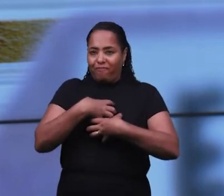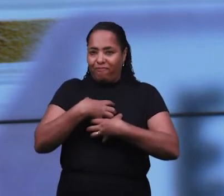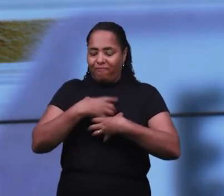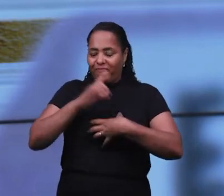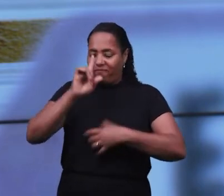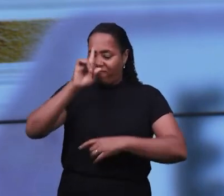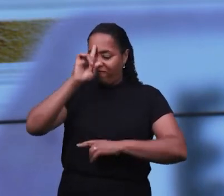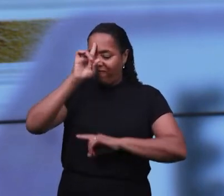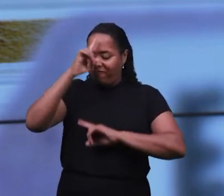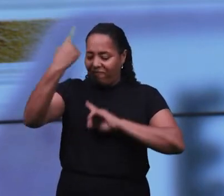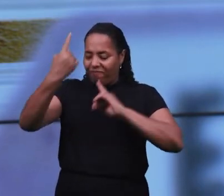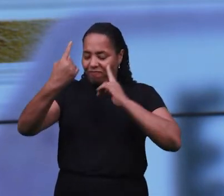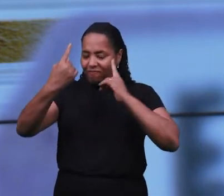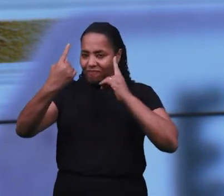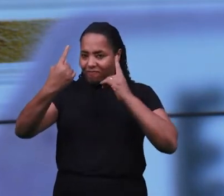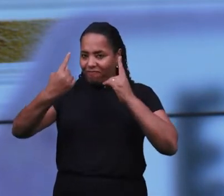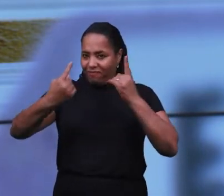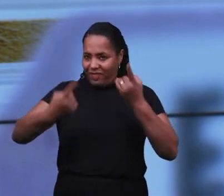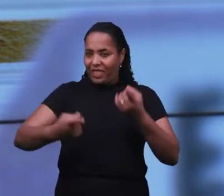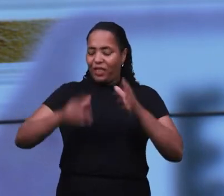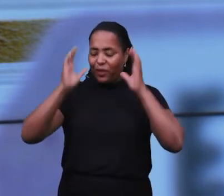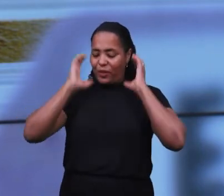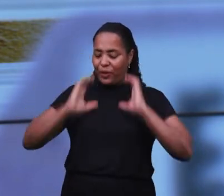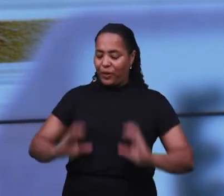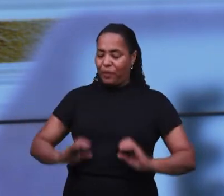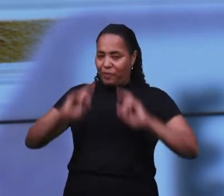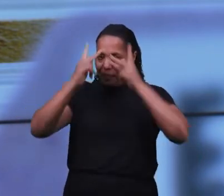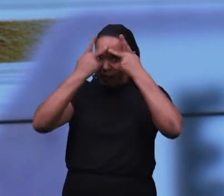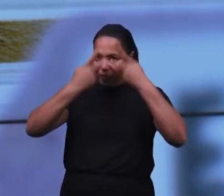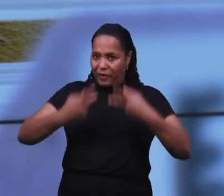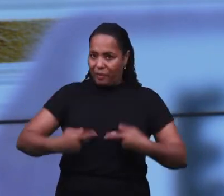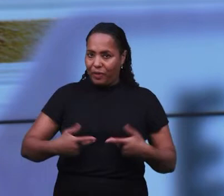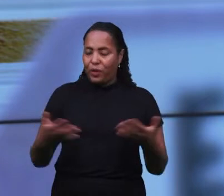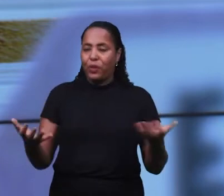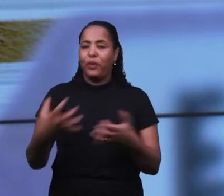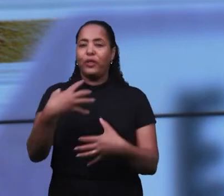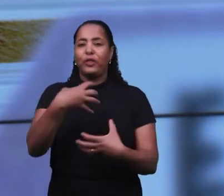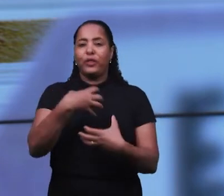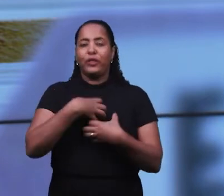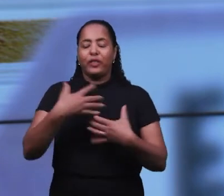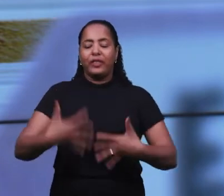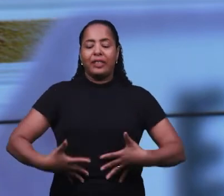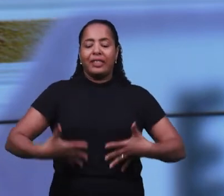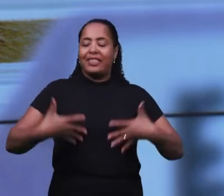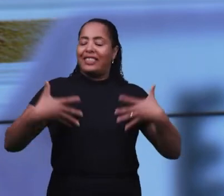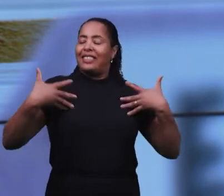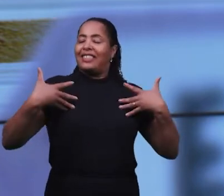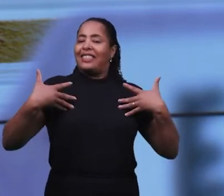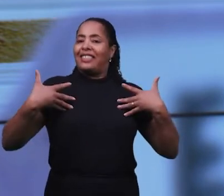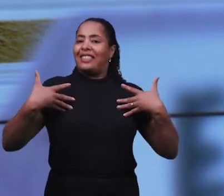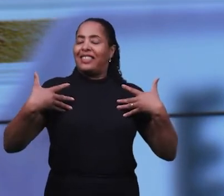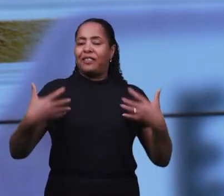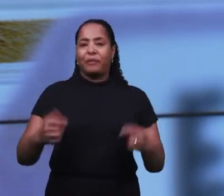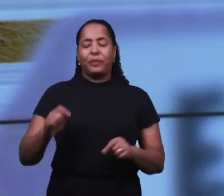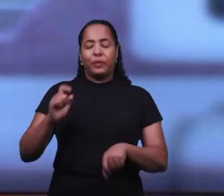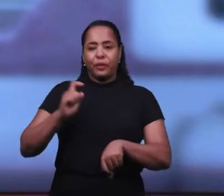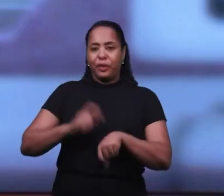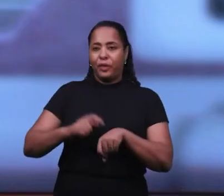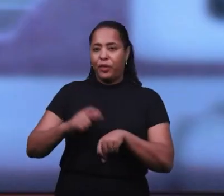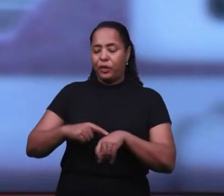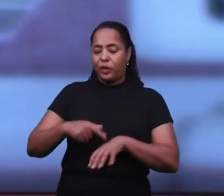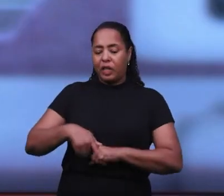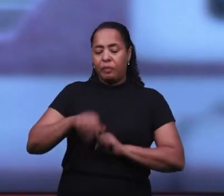à propos des sentiments dans la formation du caractère humain, aujourd'hui nous allons parler sur les